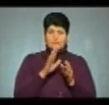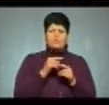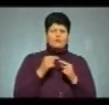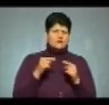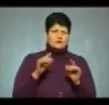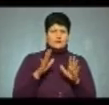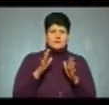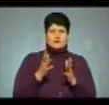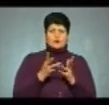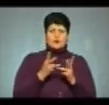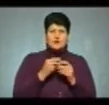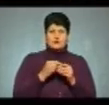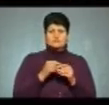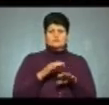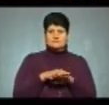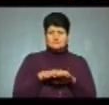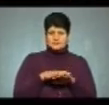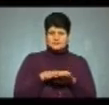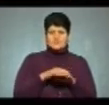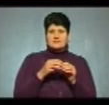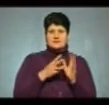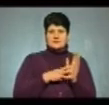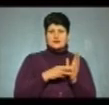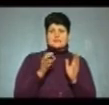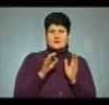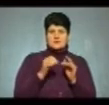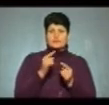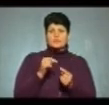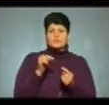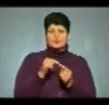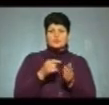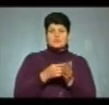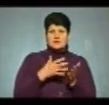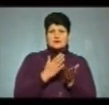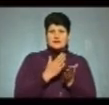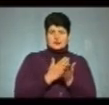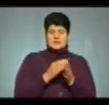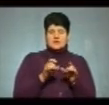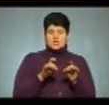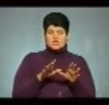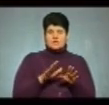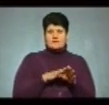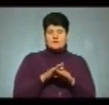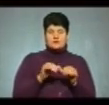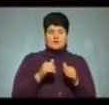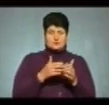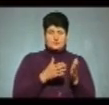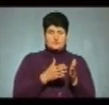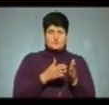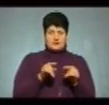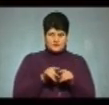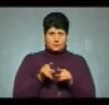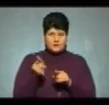випадку ми нараховуємо розрахунковим методом за 18 градусів відповідно до тарифу, який встановлений рішенням виконкому. Тобто в них все одно менший